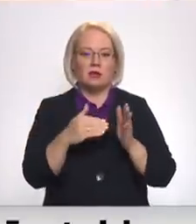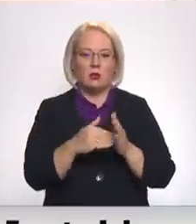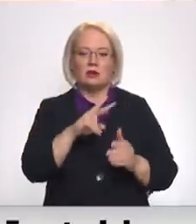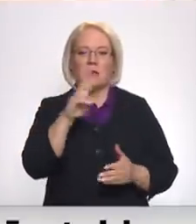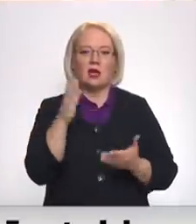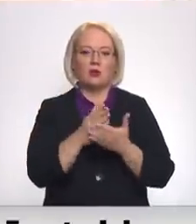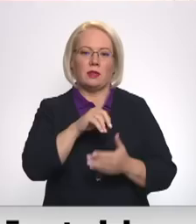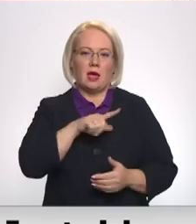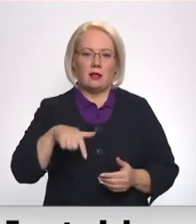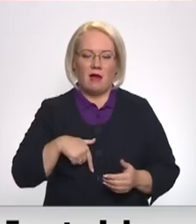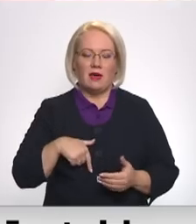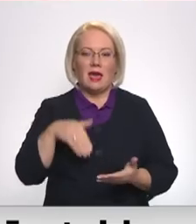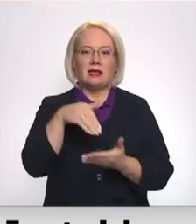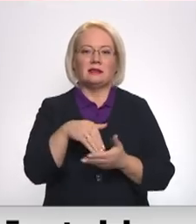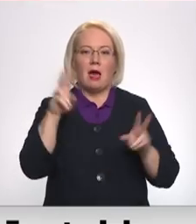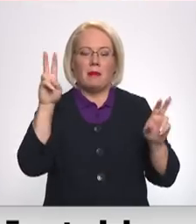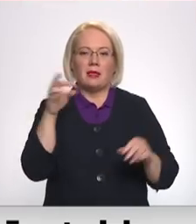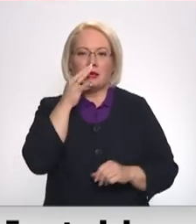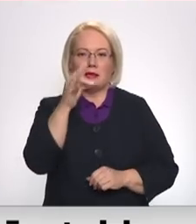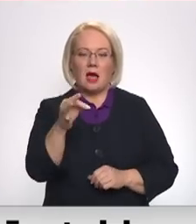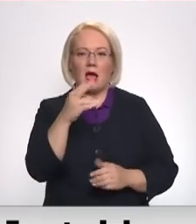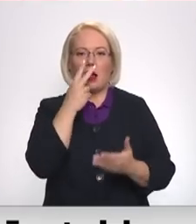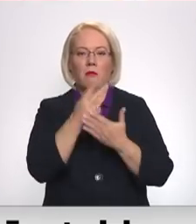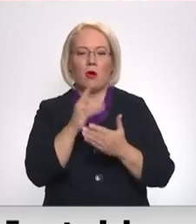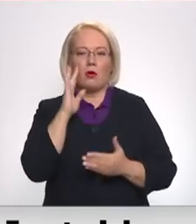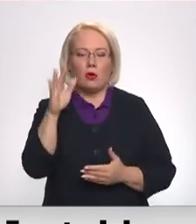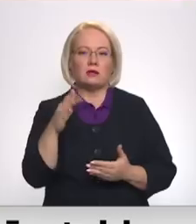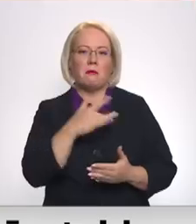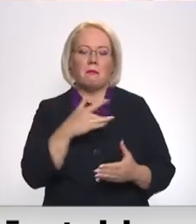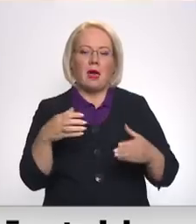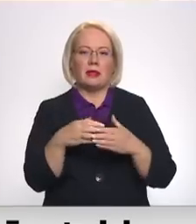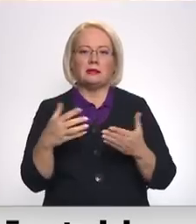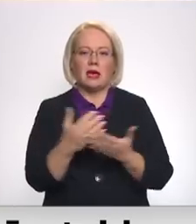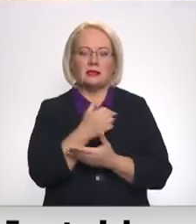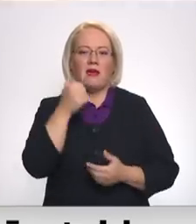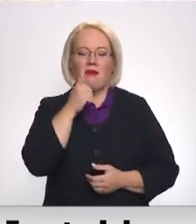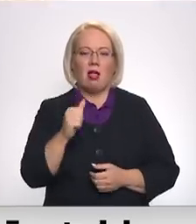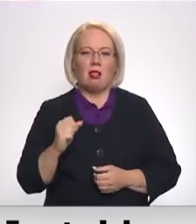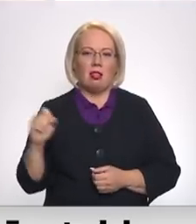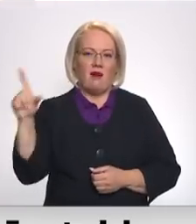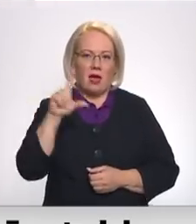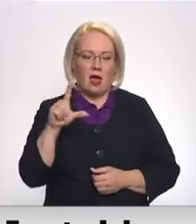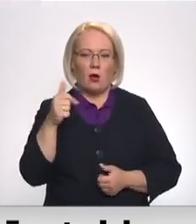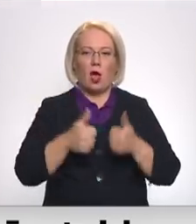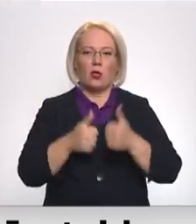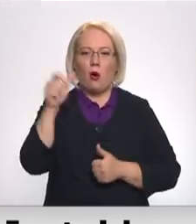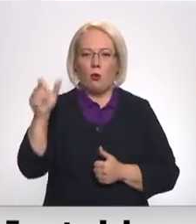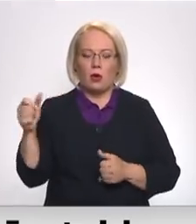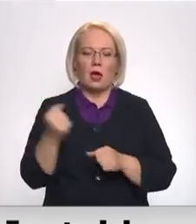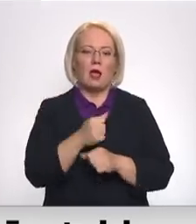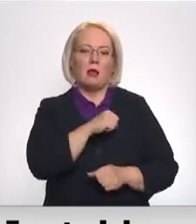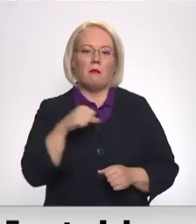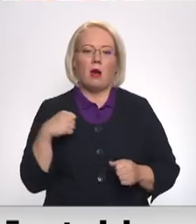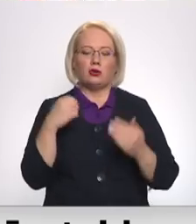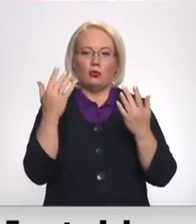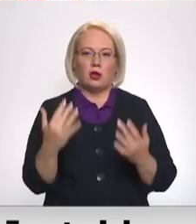Latvijā. Stabilitātes pārstāvi atzīst, ka prognozēja partijas sasniegumi būs vēl augstāki. Gan konkurentu, gan pašu